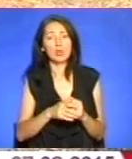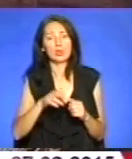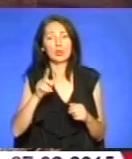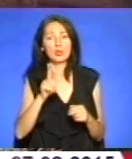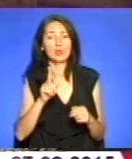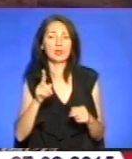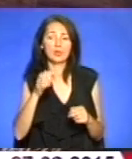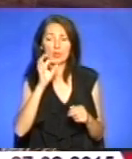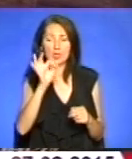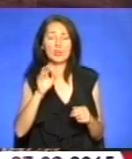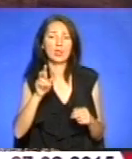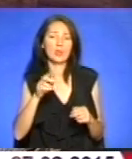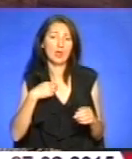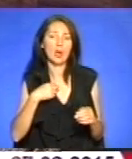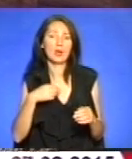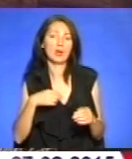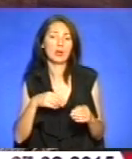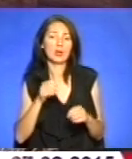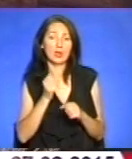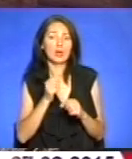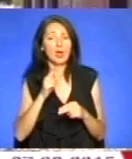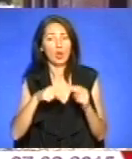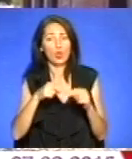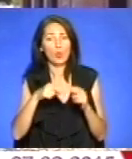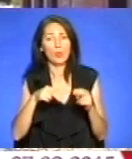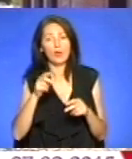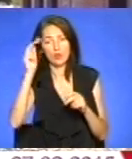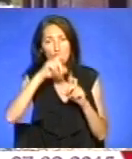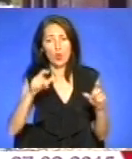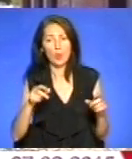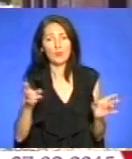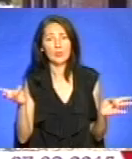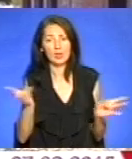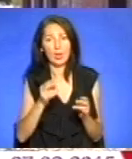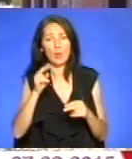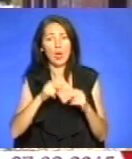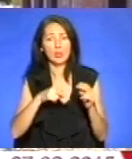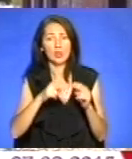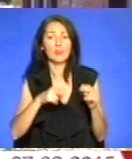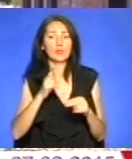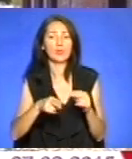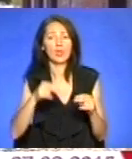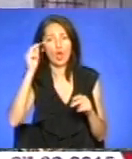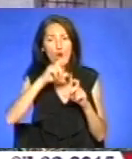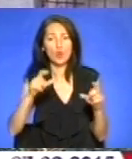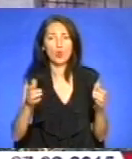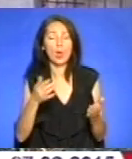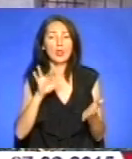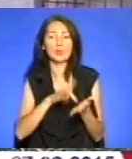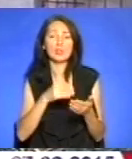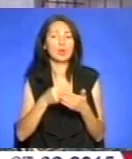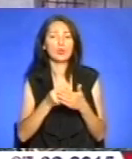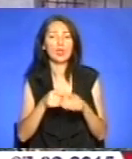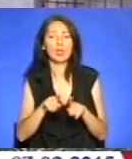школу. Те, що добудувати школу треба, в управлінні освіти не заперечують. Втім, міський бюджет такі витрати не